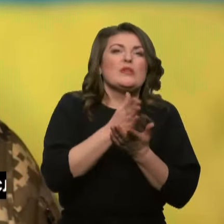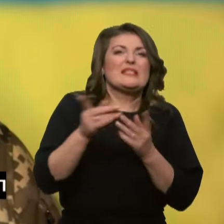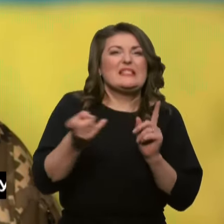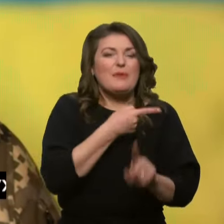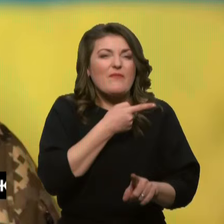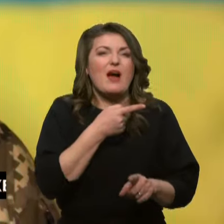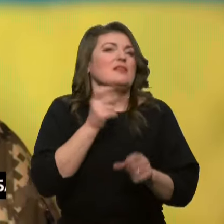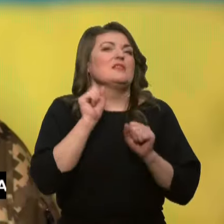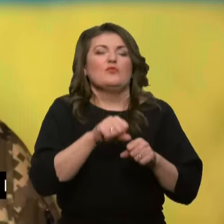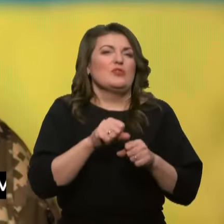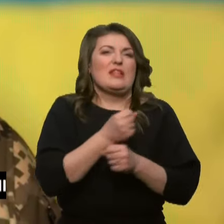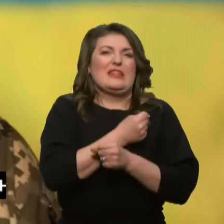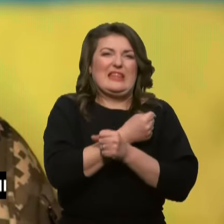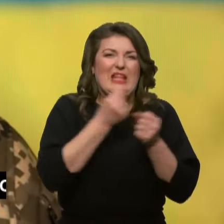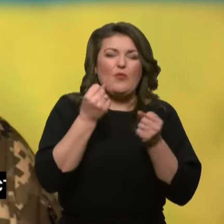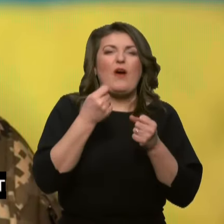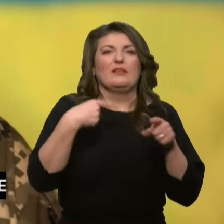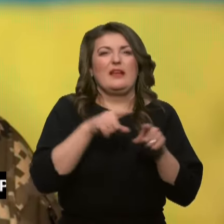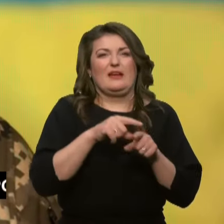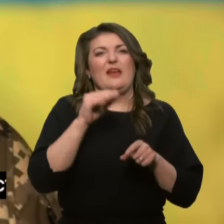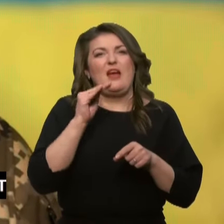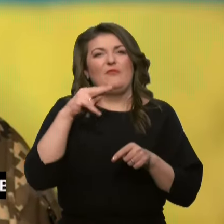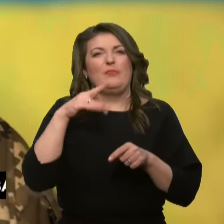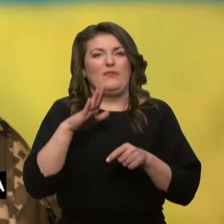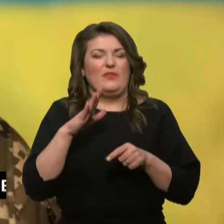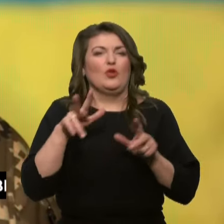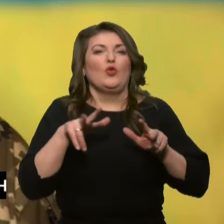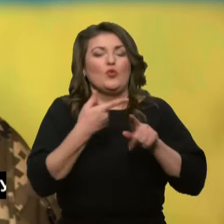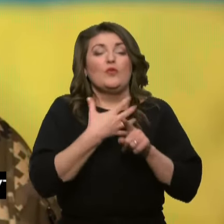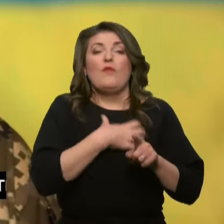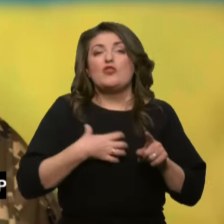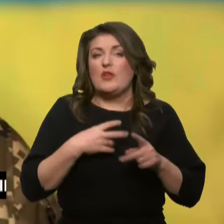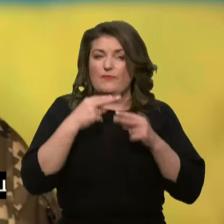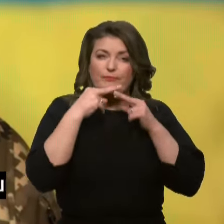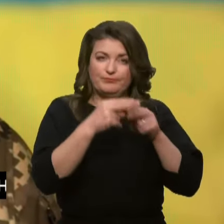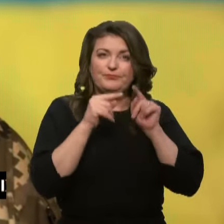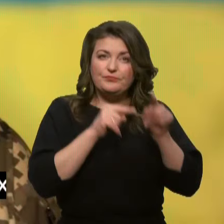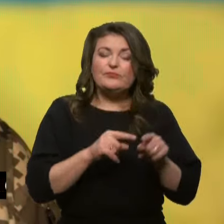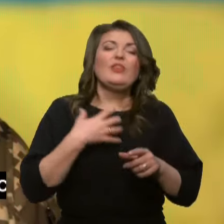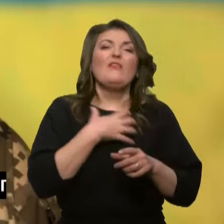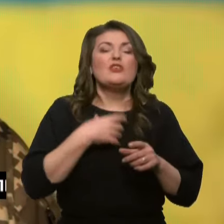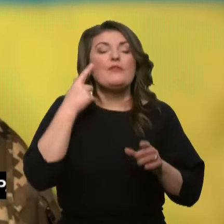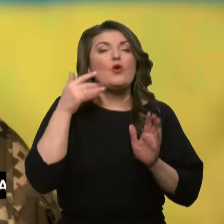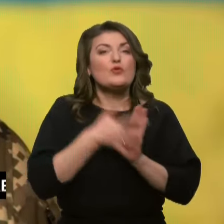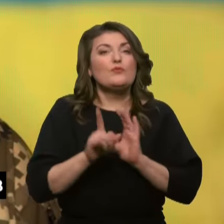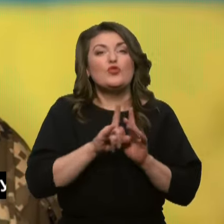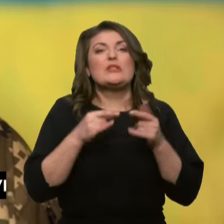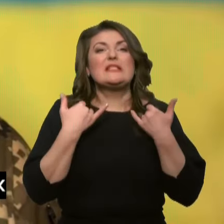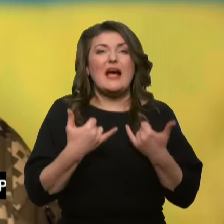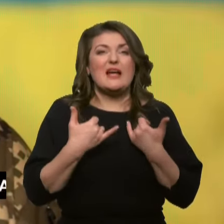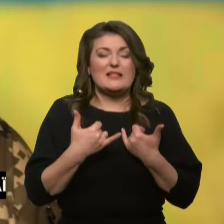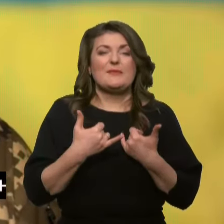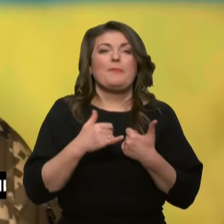змушувати детонувати такі півдрони. Тут важливо акцентувати увагу на цьому, важливо розуміти, що